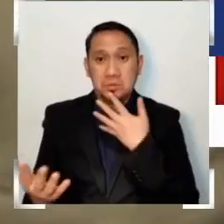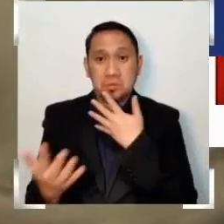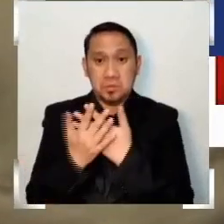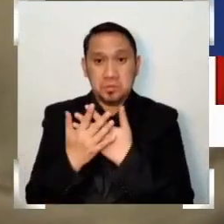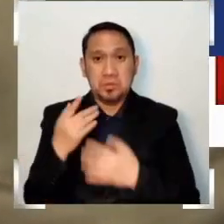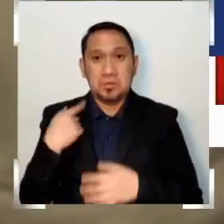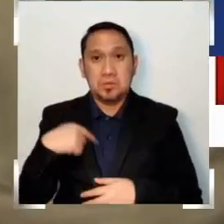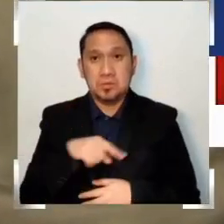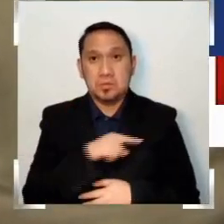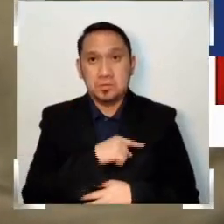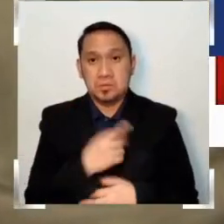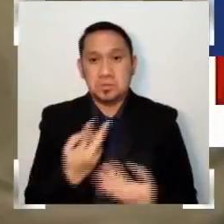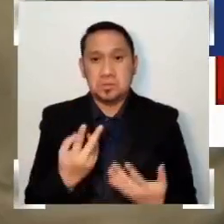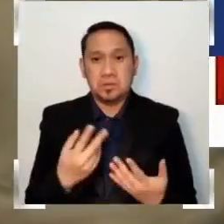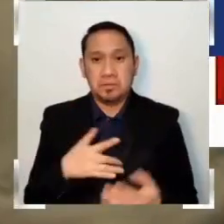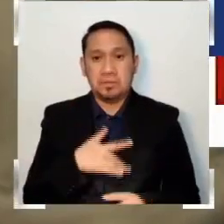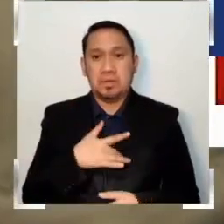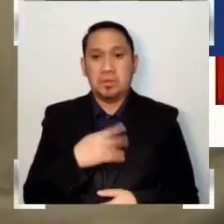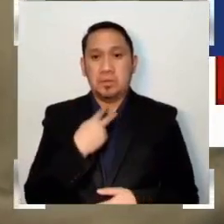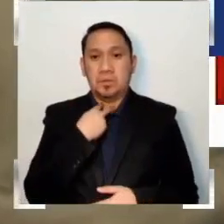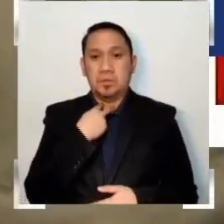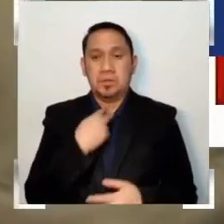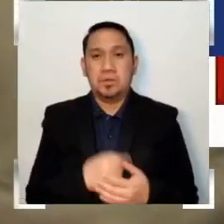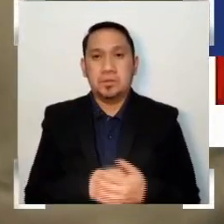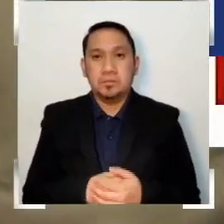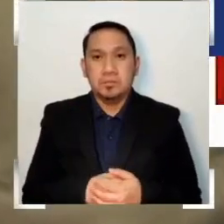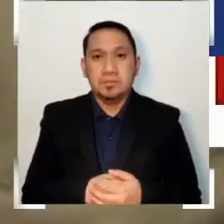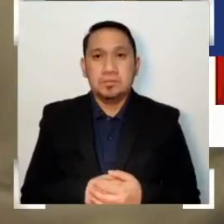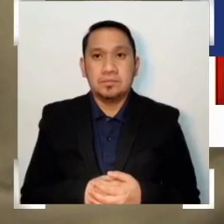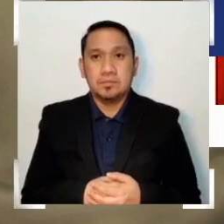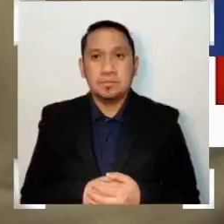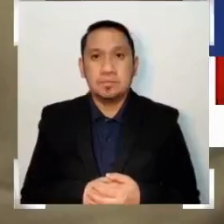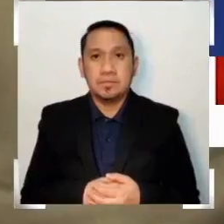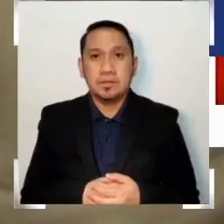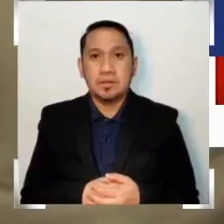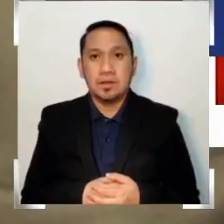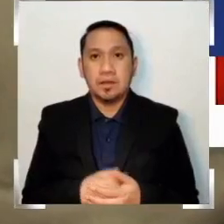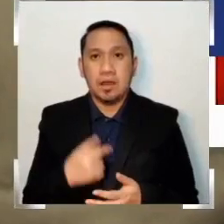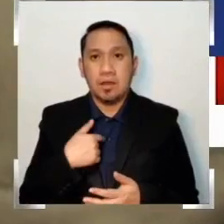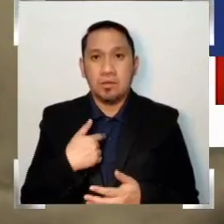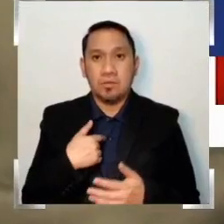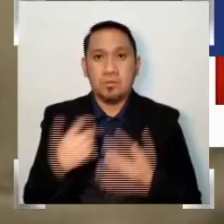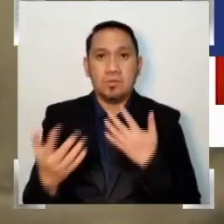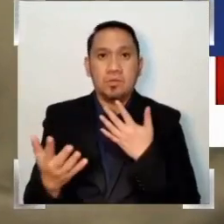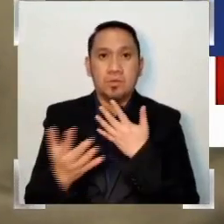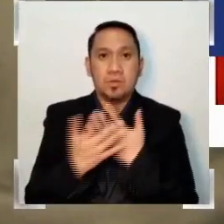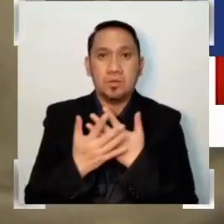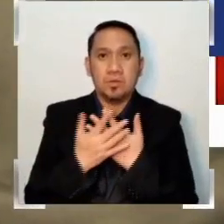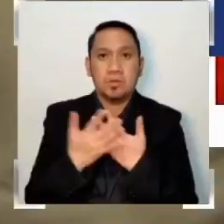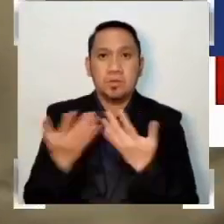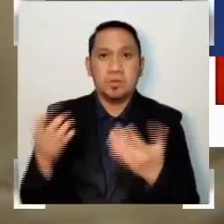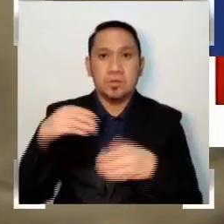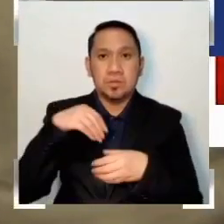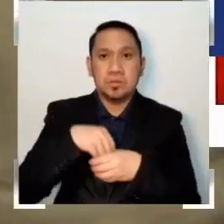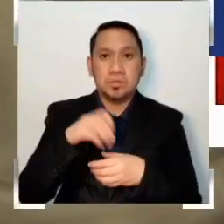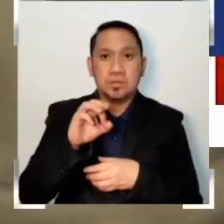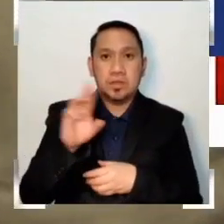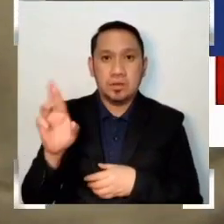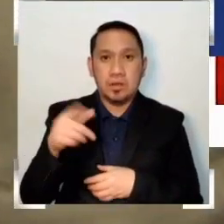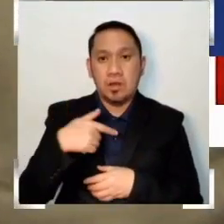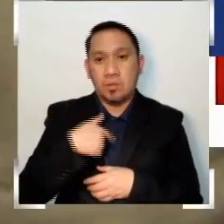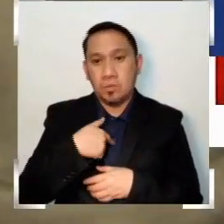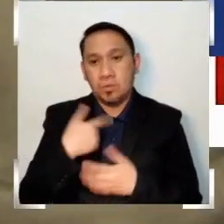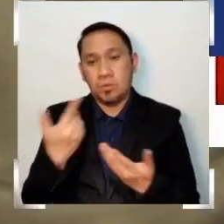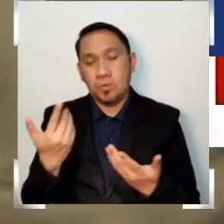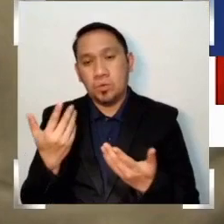Parang ibabartulin na ganun. Ako po kasi nakulong sa isang malaking sira. Doon ako pinapatulog, pinapakain,